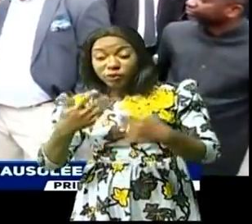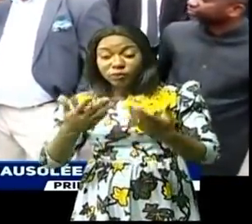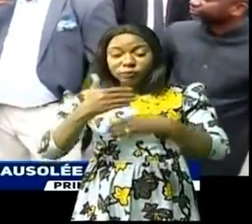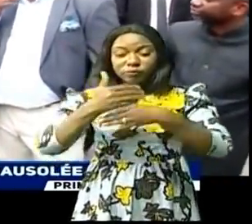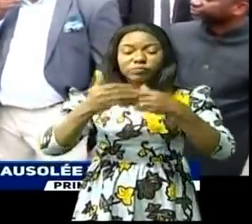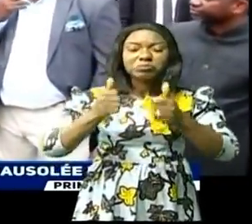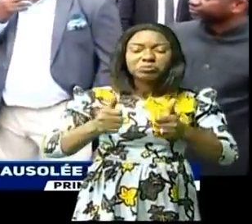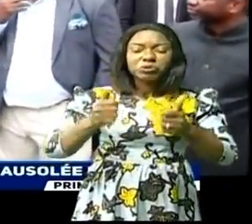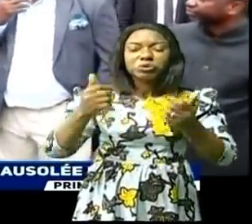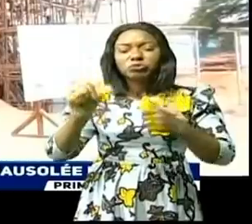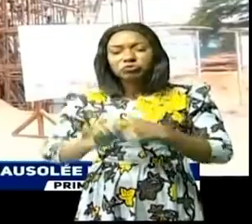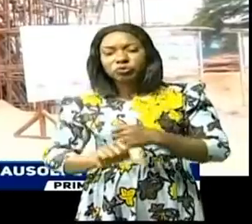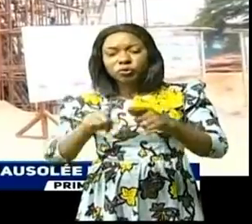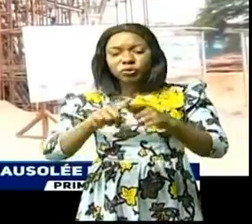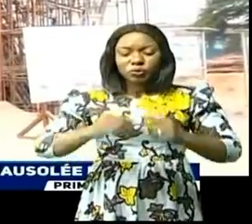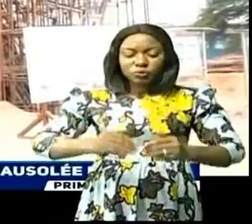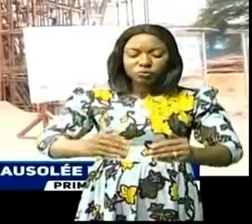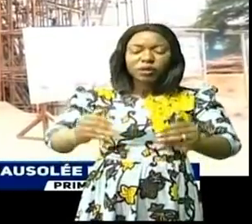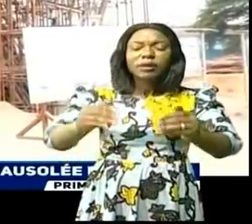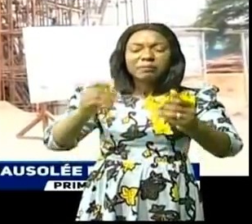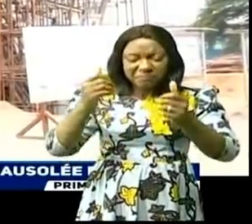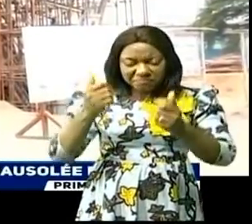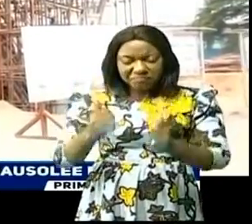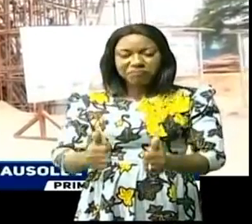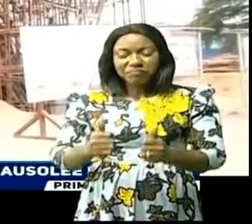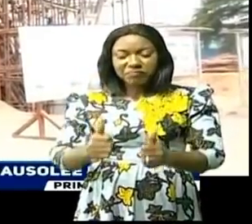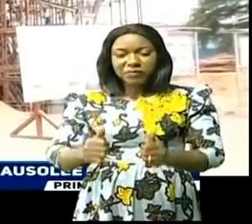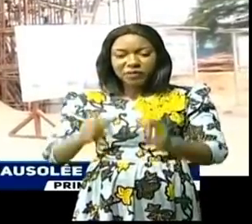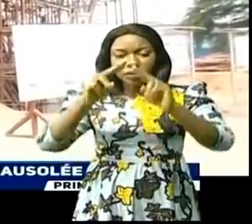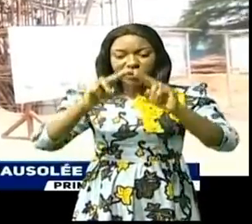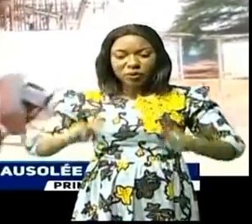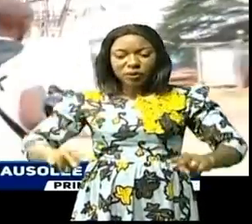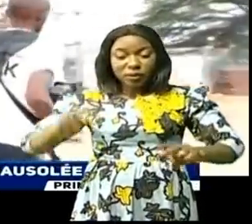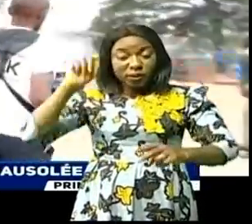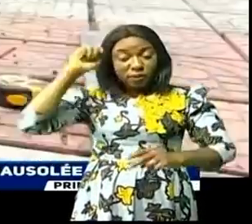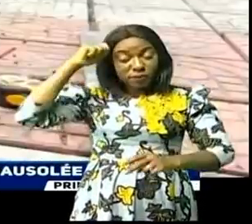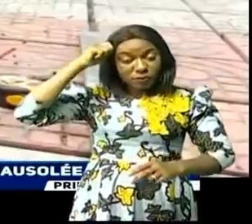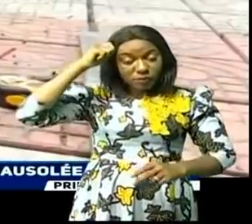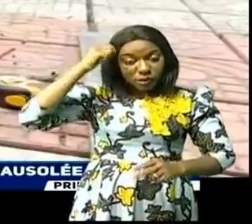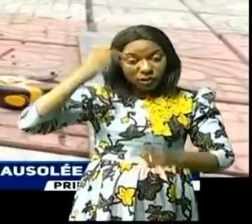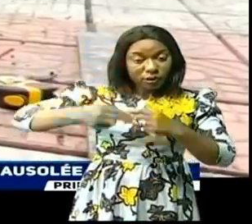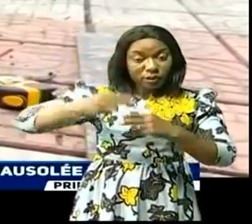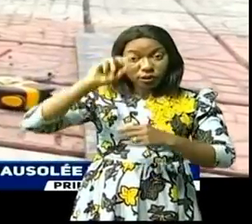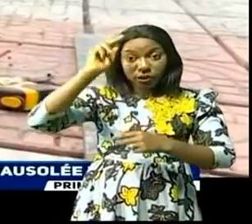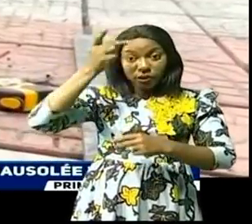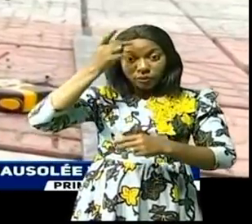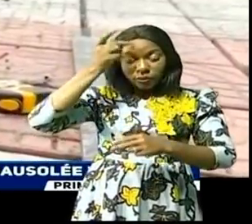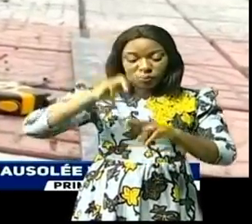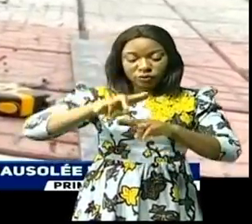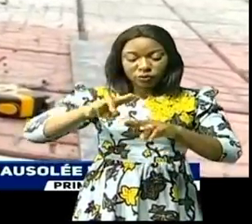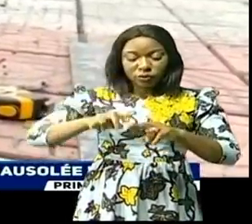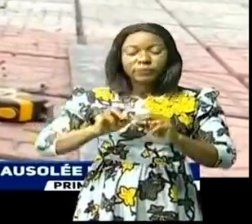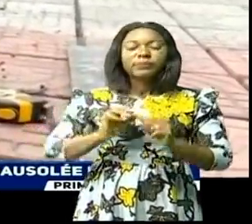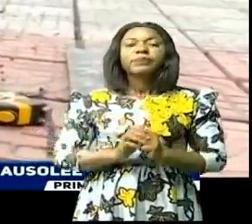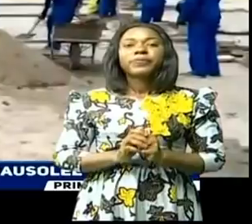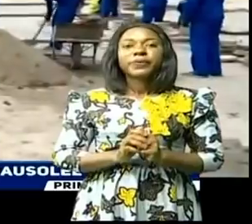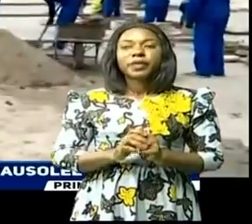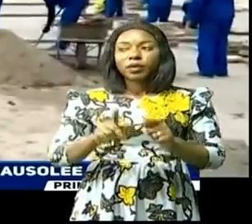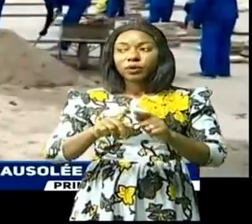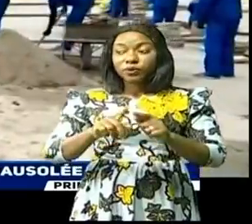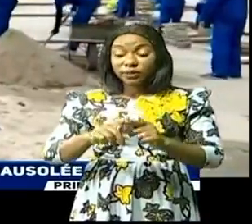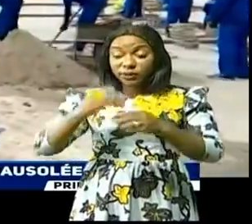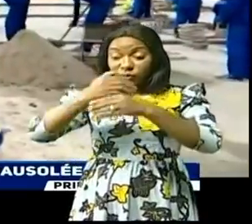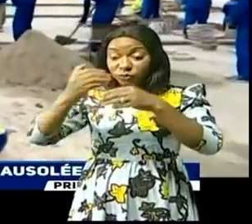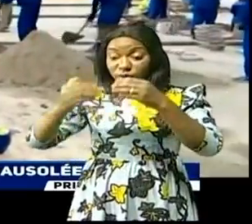des travaux qui évoluent à pas des géants de ces mausolées en mémoire de ces héros nationaux. Le maître d'ouvrage de la société